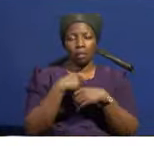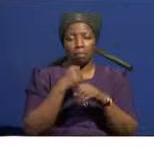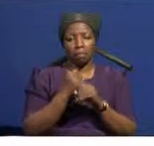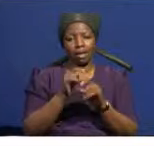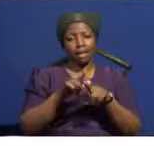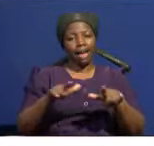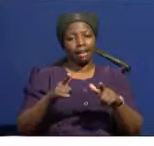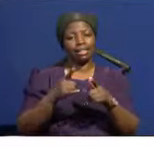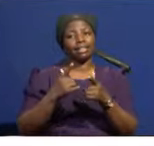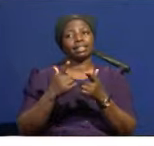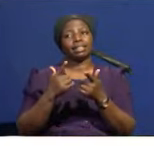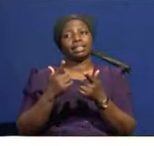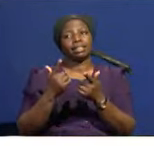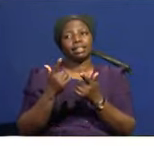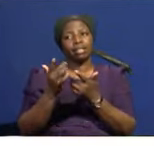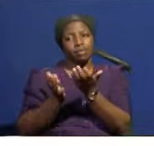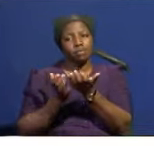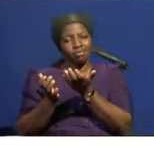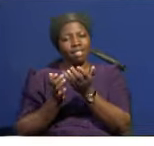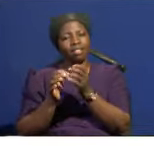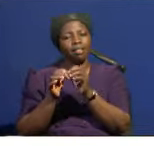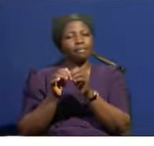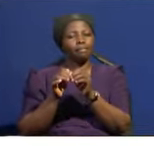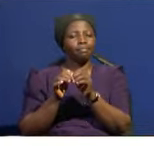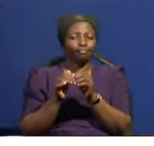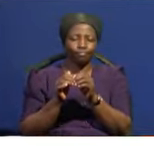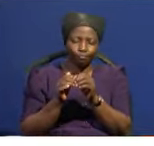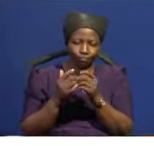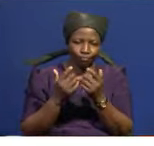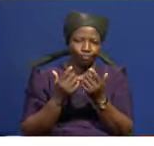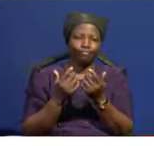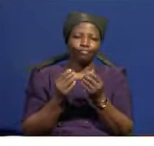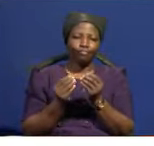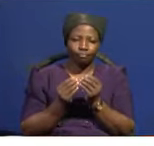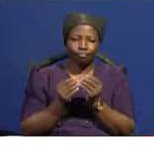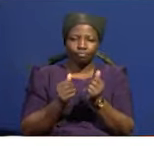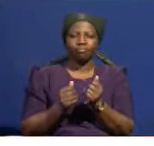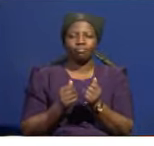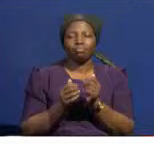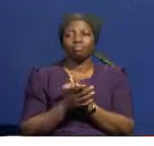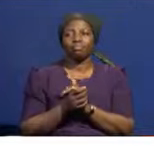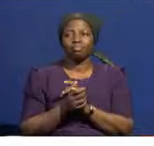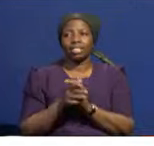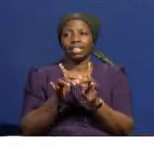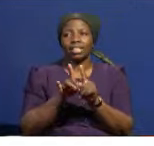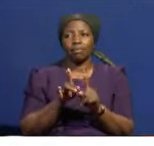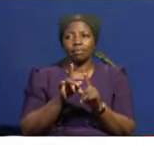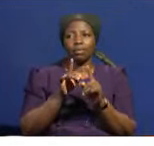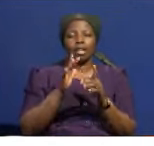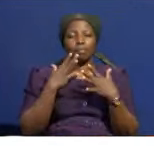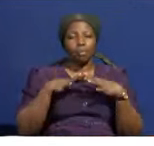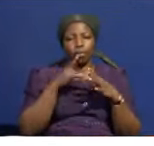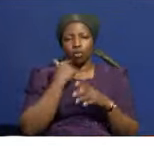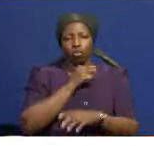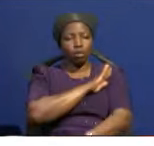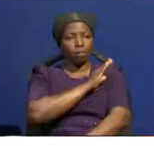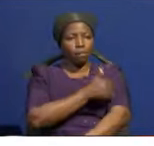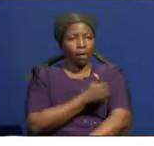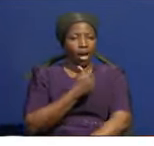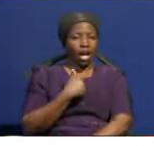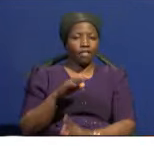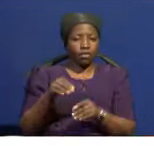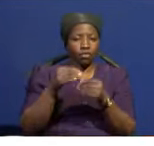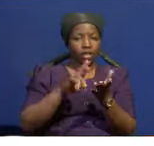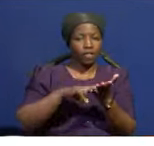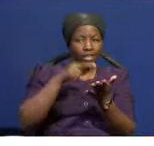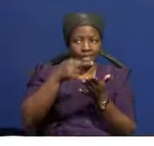also empower our citizens by providing them with the necessary resources to navigate the complexities of their